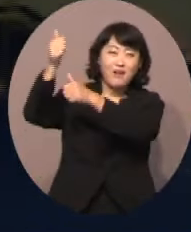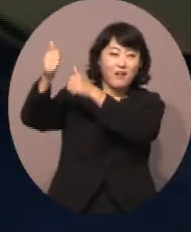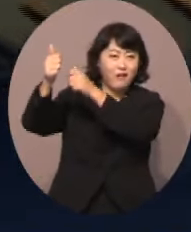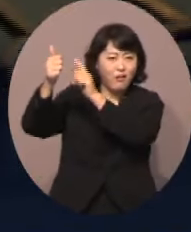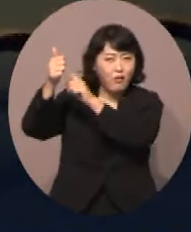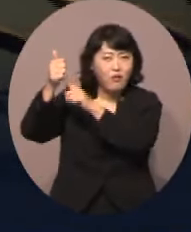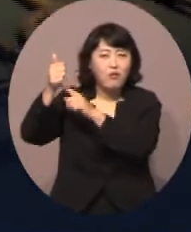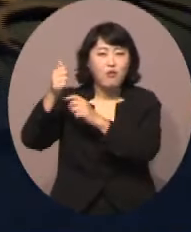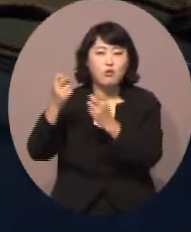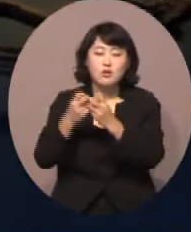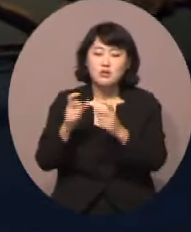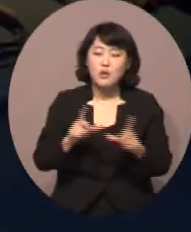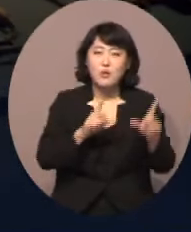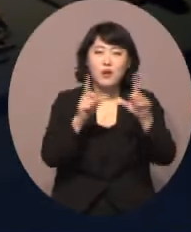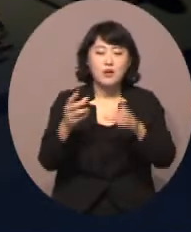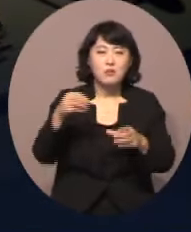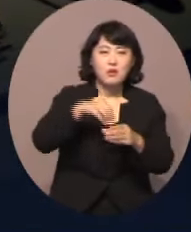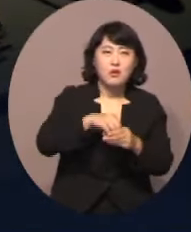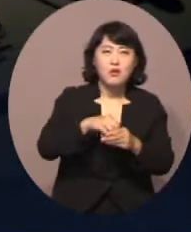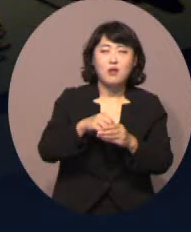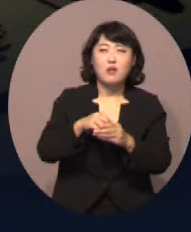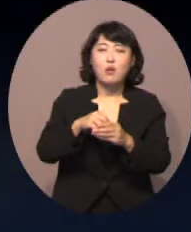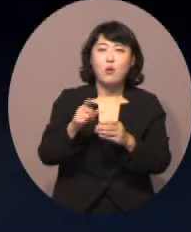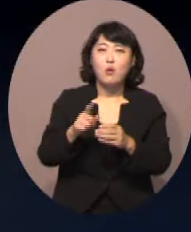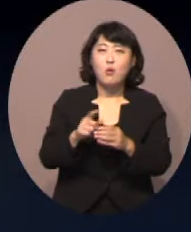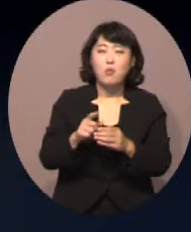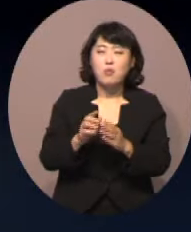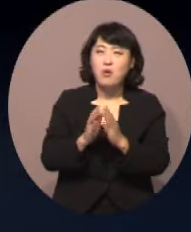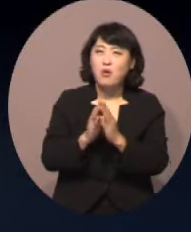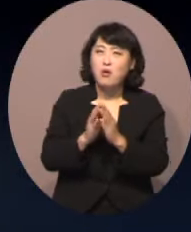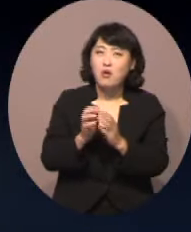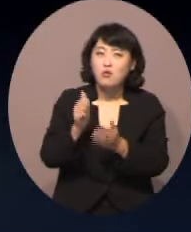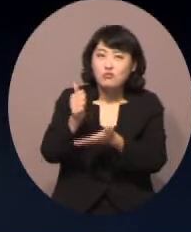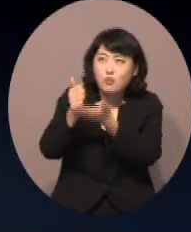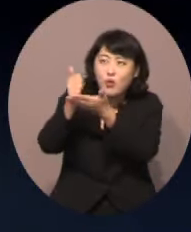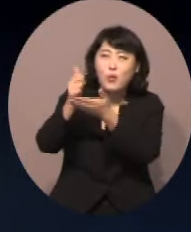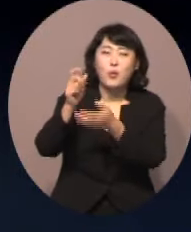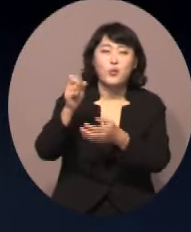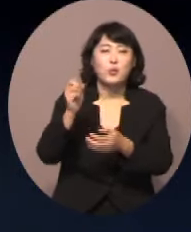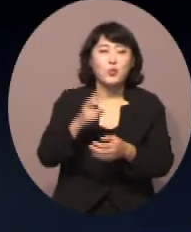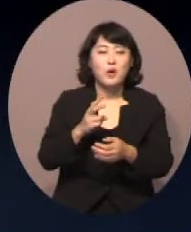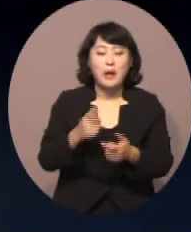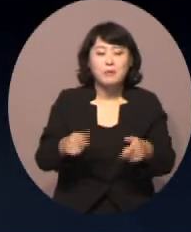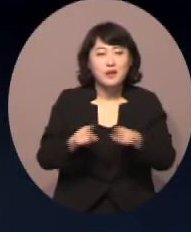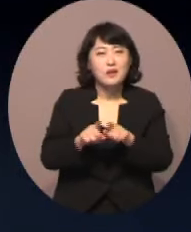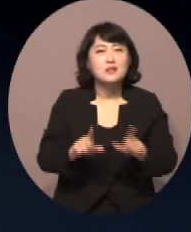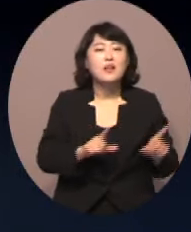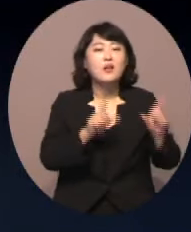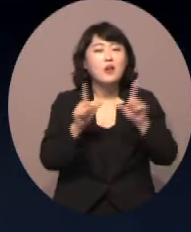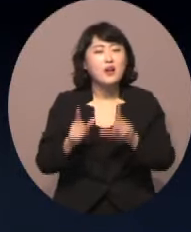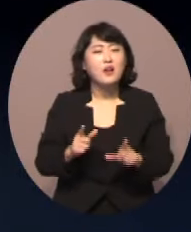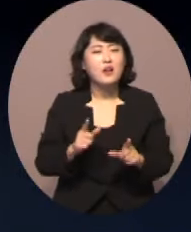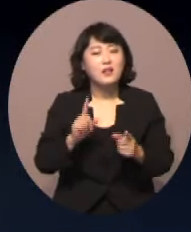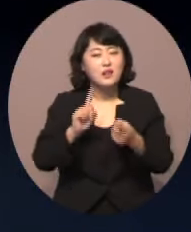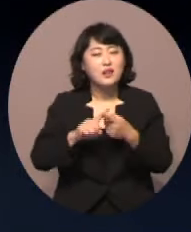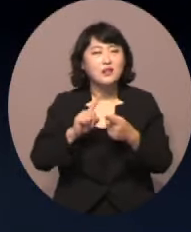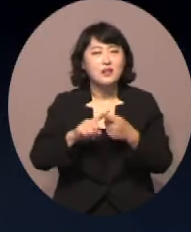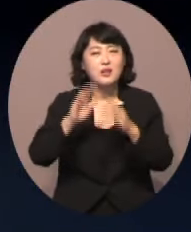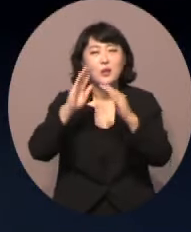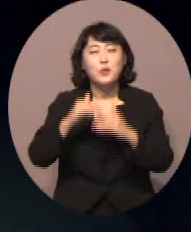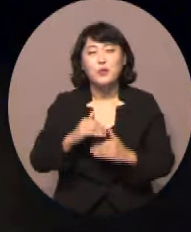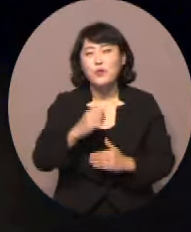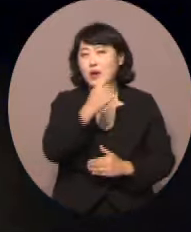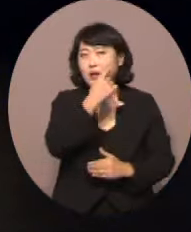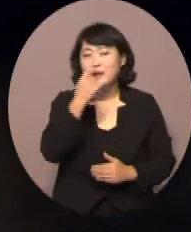생활에 접목을 시켜서 숭배하고 또 용을 통해서 함께 생활하였는지 볼 수